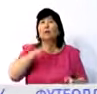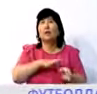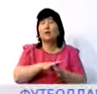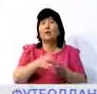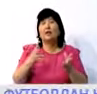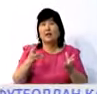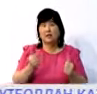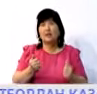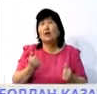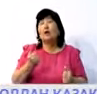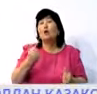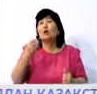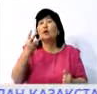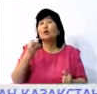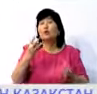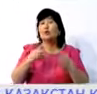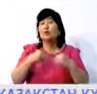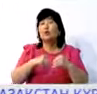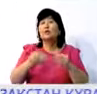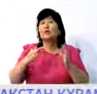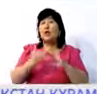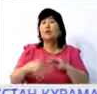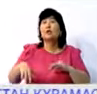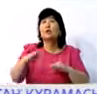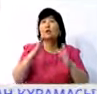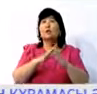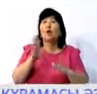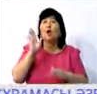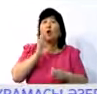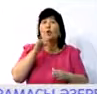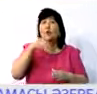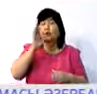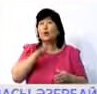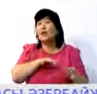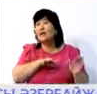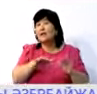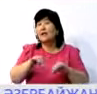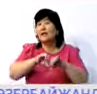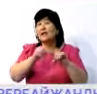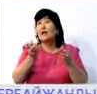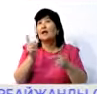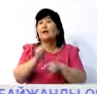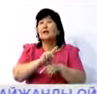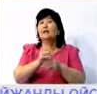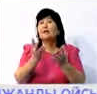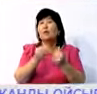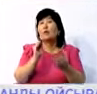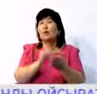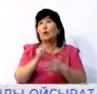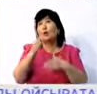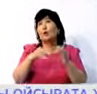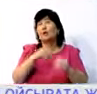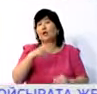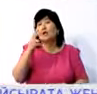дейді. 330 отбасы түтін түтетіп отырған ауылдың барлық үйіне ауыз су жүйесі жеткізілді. Есептегіш құралдар орнатылды. Құрылыс